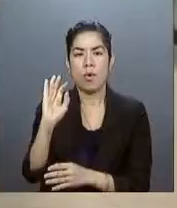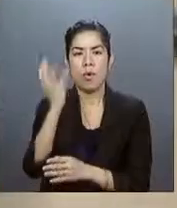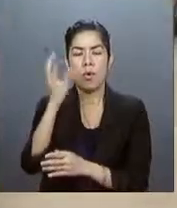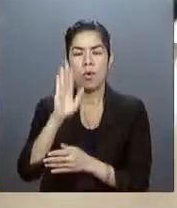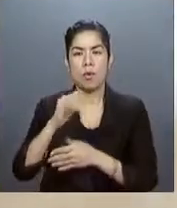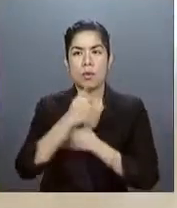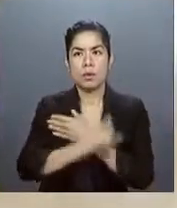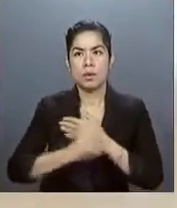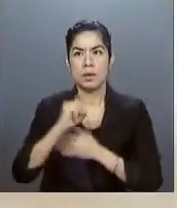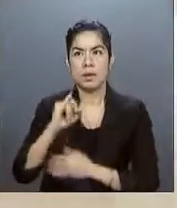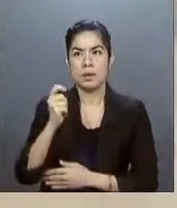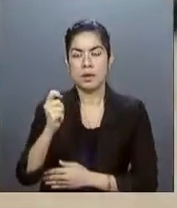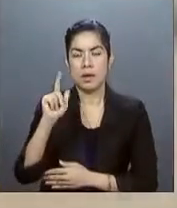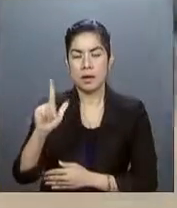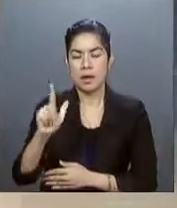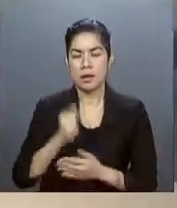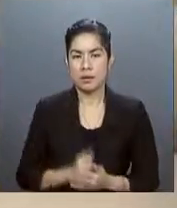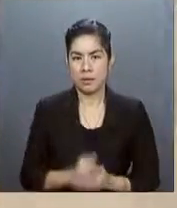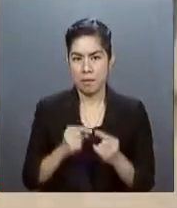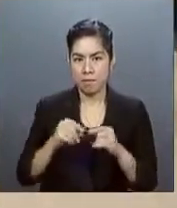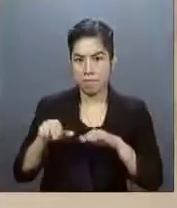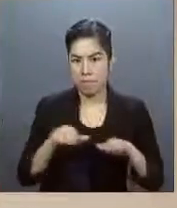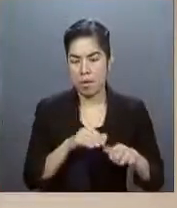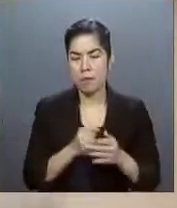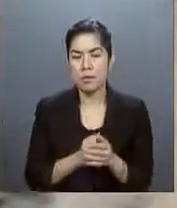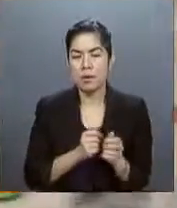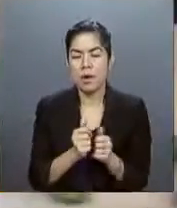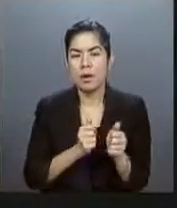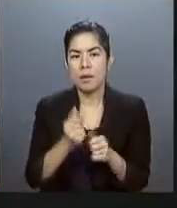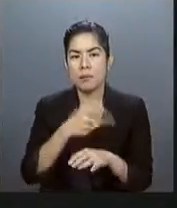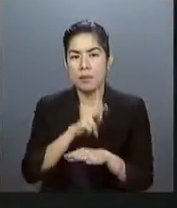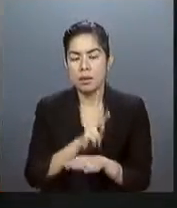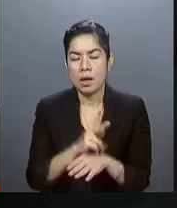เพื่อเตรียมลงชิงชัยในตำแหน่งประธานสหพันธ์เป็นสมัยที่2ครับ